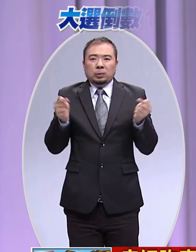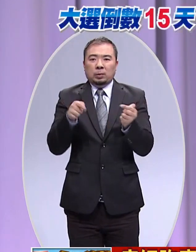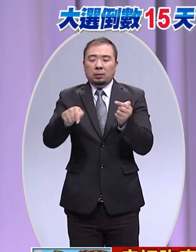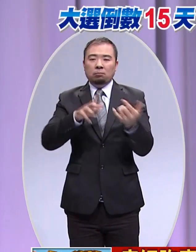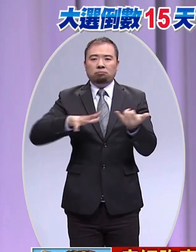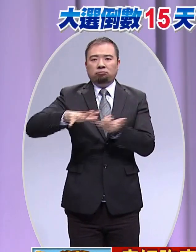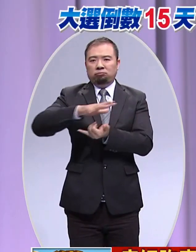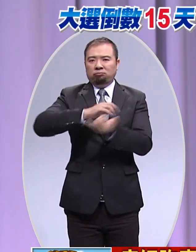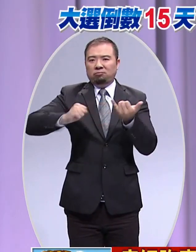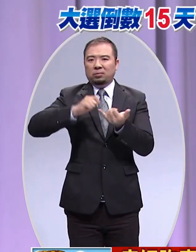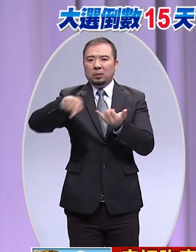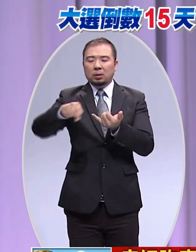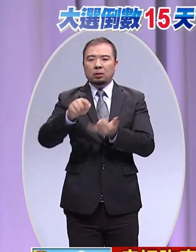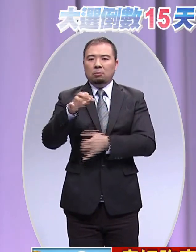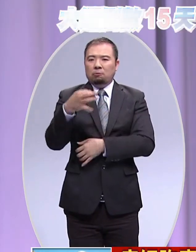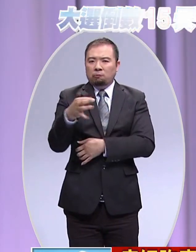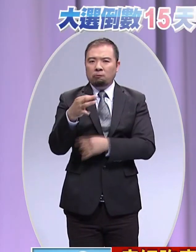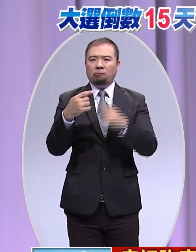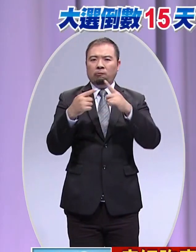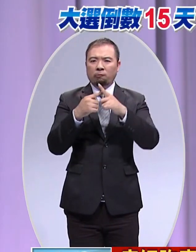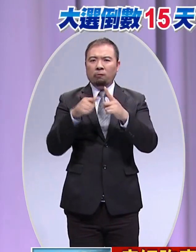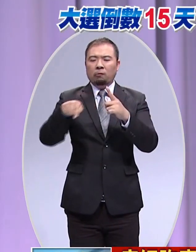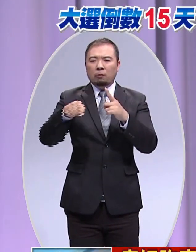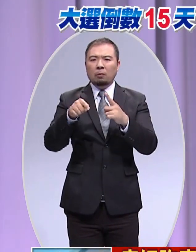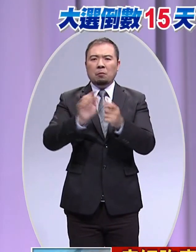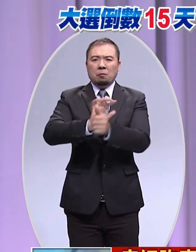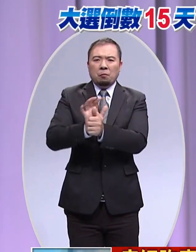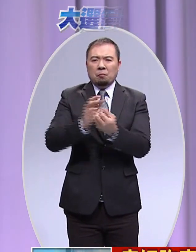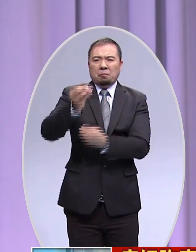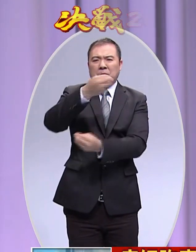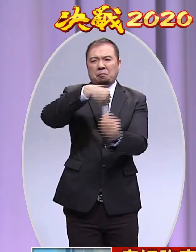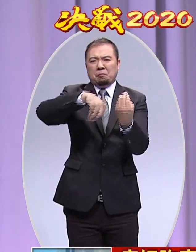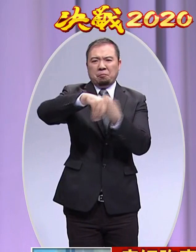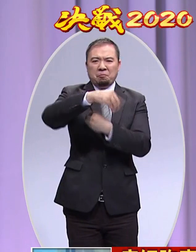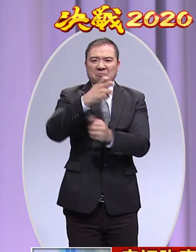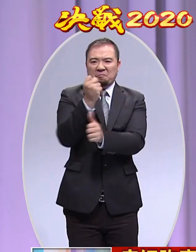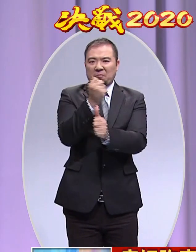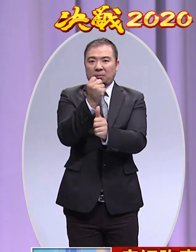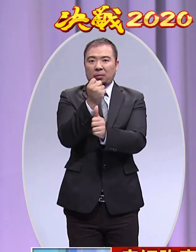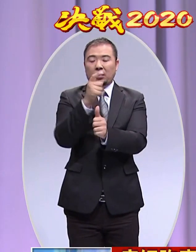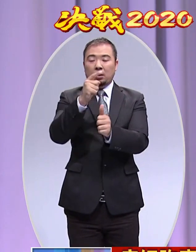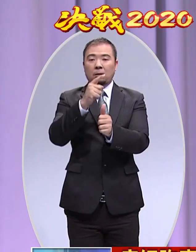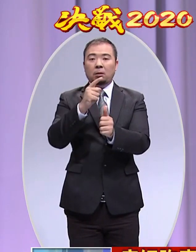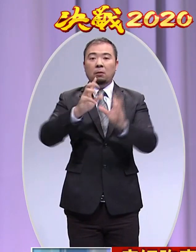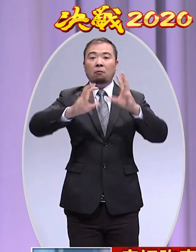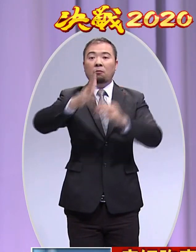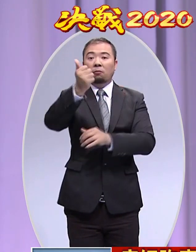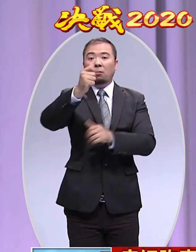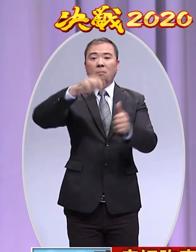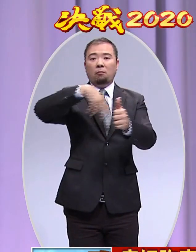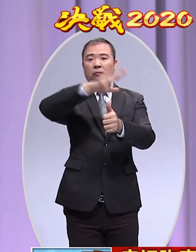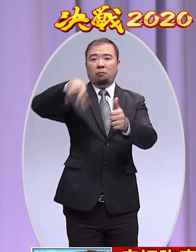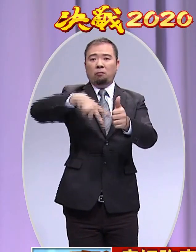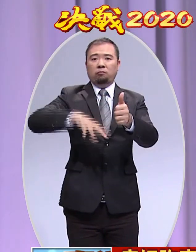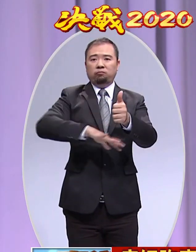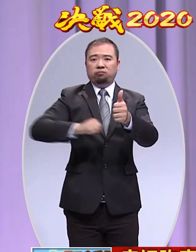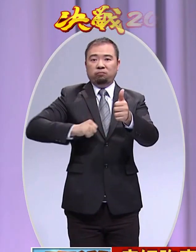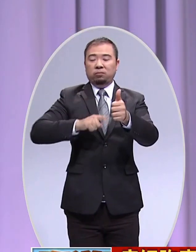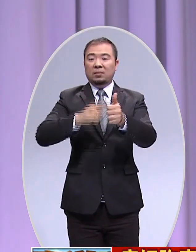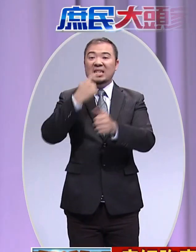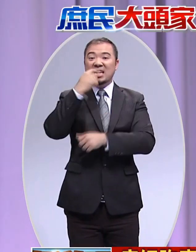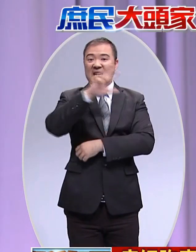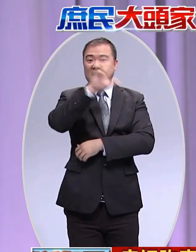所有的重大资源。不客气的说，一个被架空的总统蔡英文白天当总统，晚